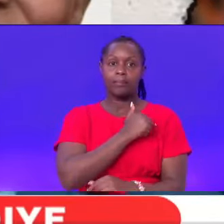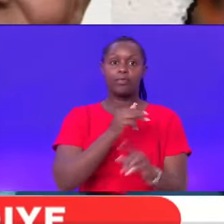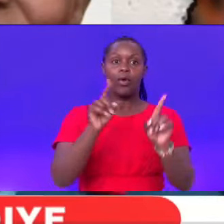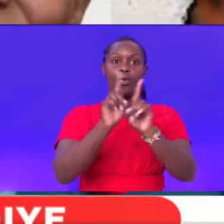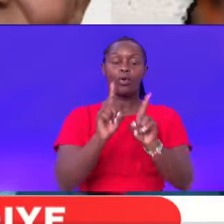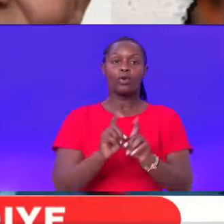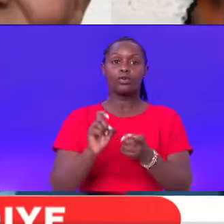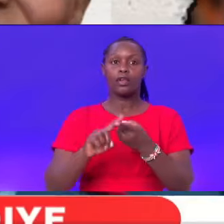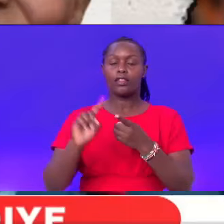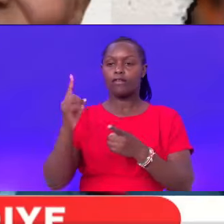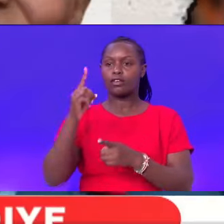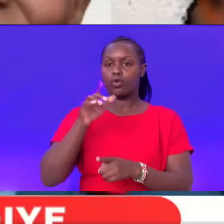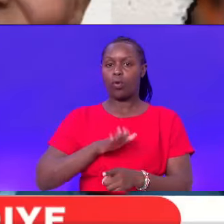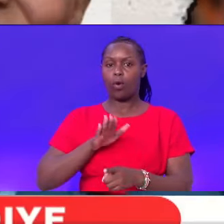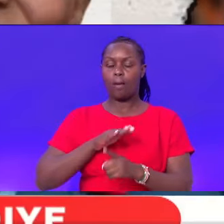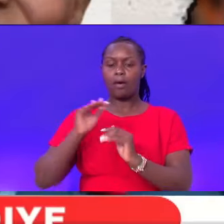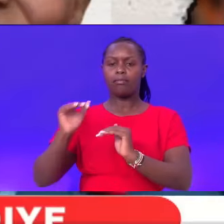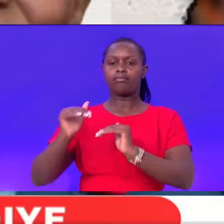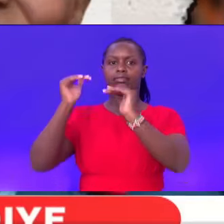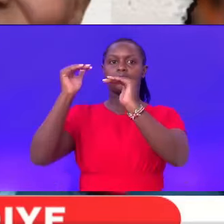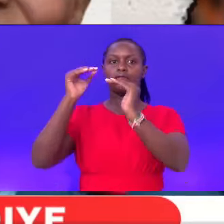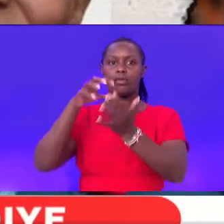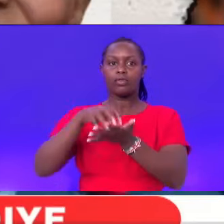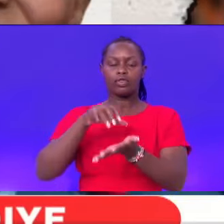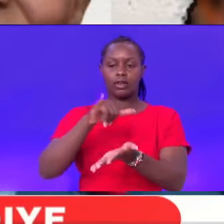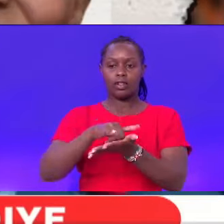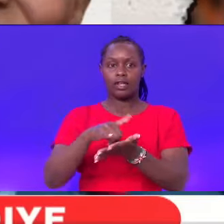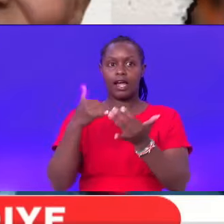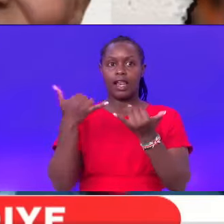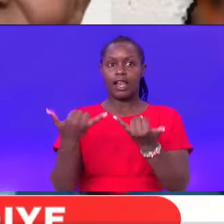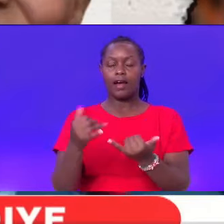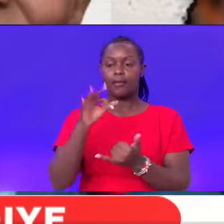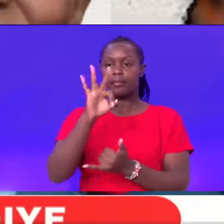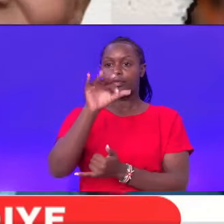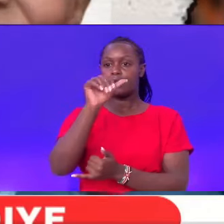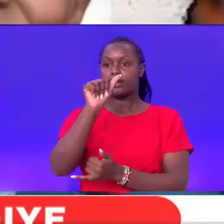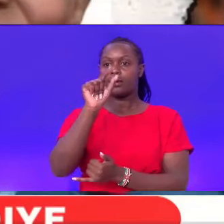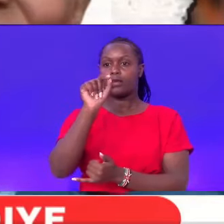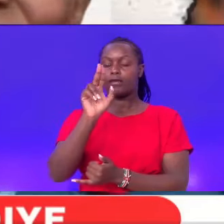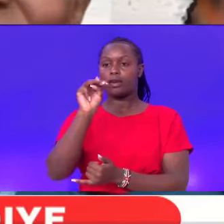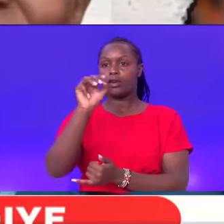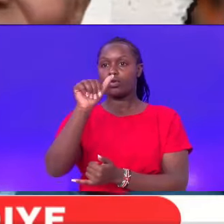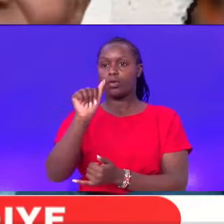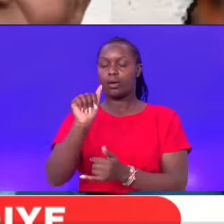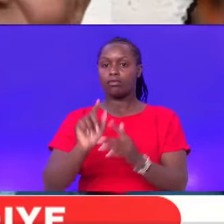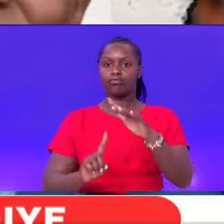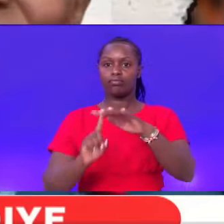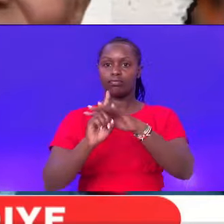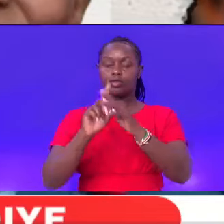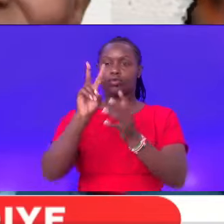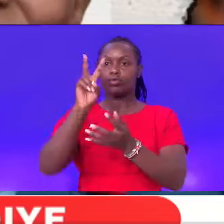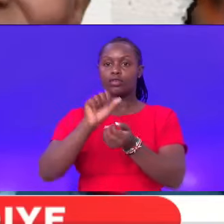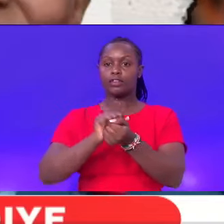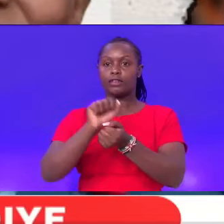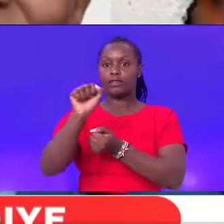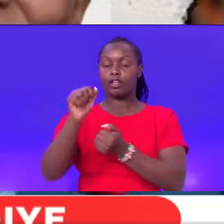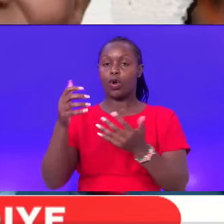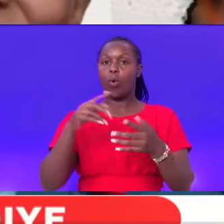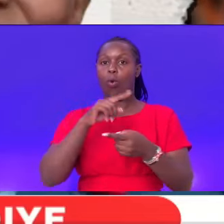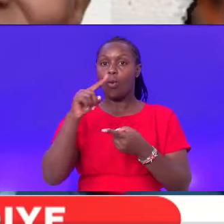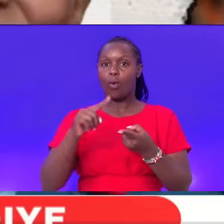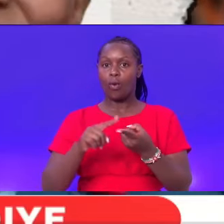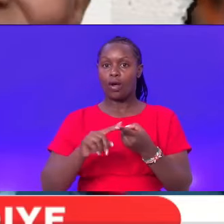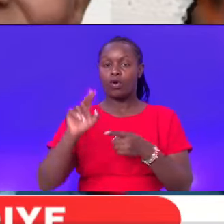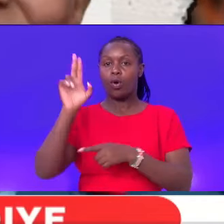mwanamke wa kwanza kupanda cheo hadi katika nafasi hiyo. Fatuma aligonga vichwa vya habari mwaka 2015 ambapo Rais mstaafu Uhuru